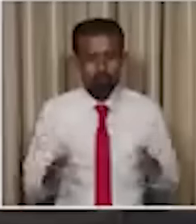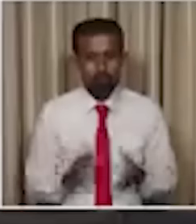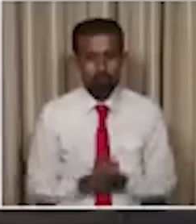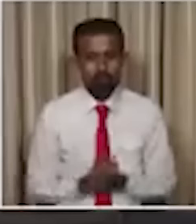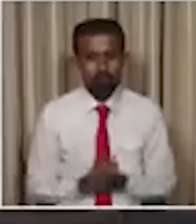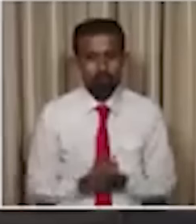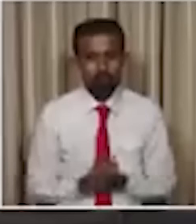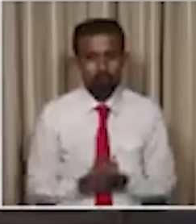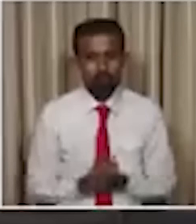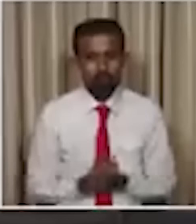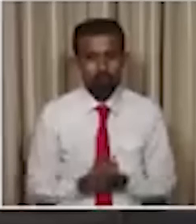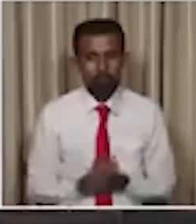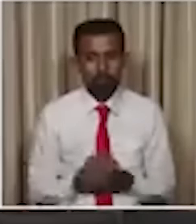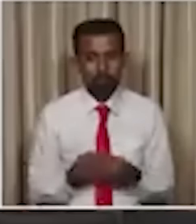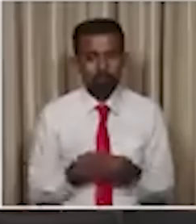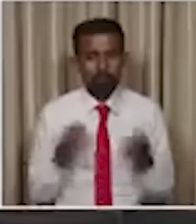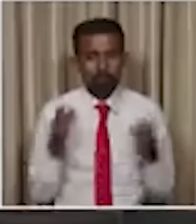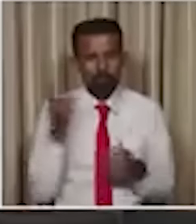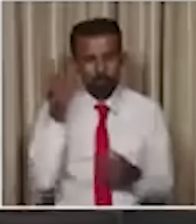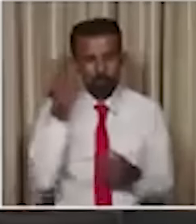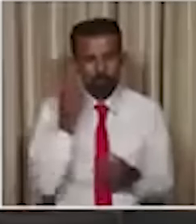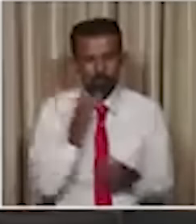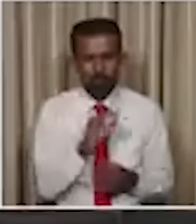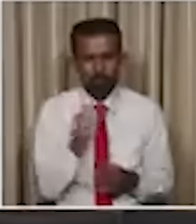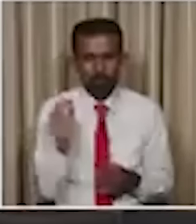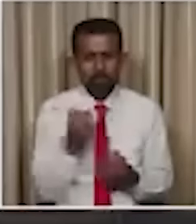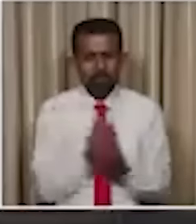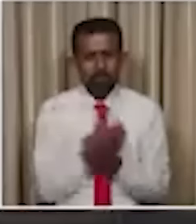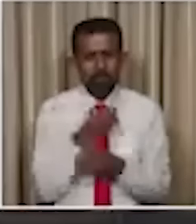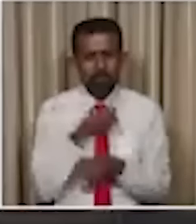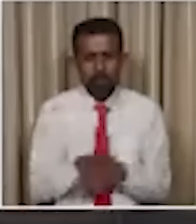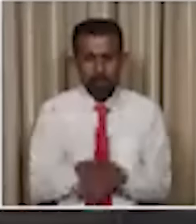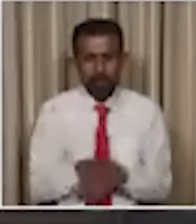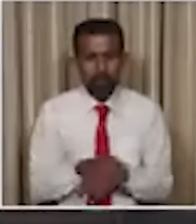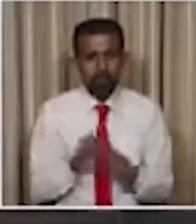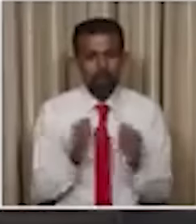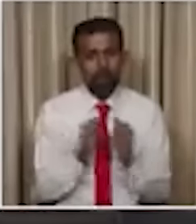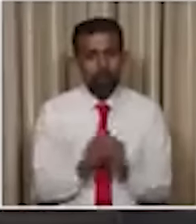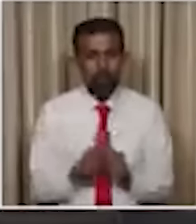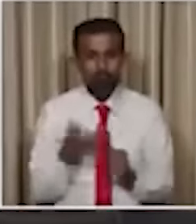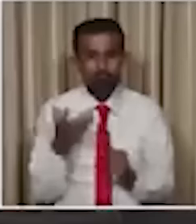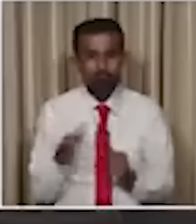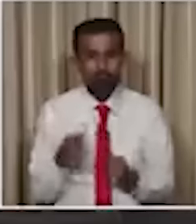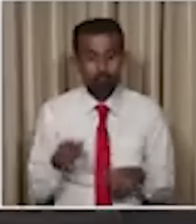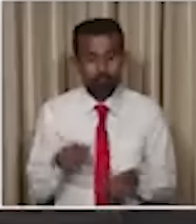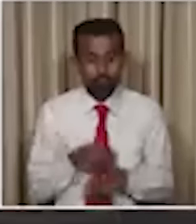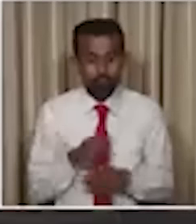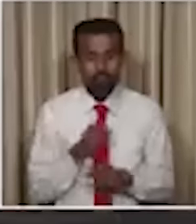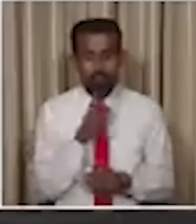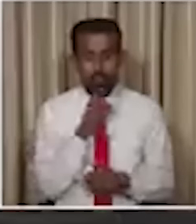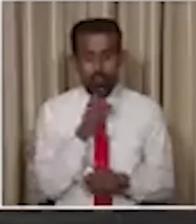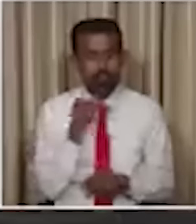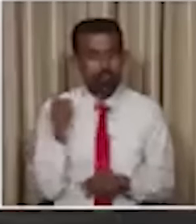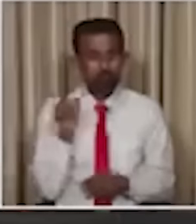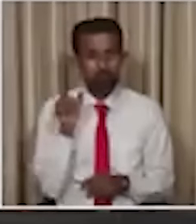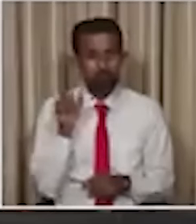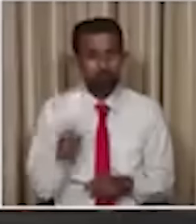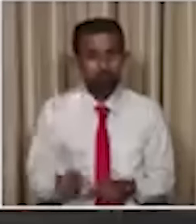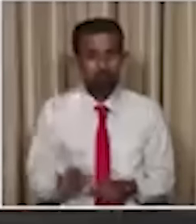ඔහු ප්‍රහාරයෙන් දින කීපයකට පසු අත්අඩංගුවට ගැනීමට කටයුතු කර ඇති අතර දැනට ගරු අධිකරණය විසින් මෙම